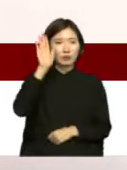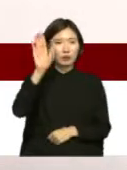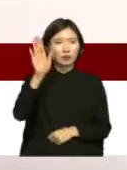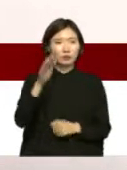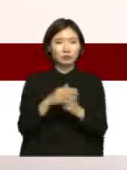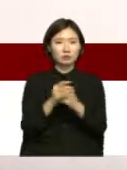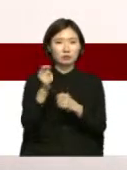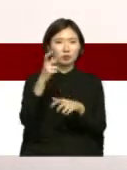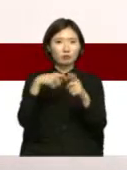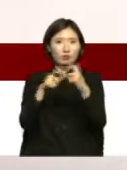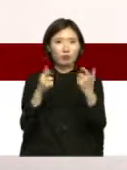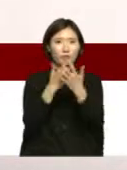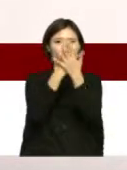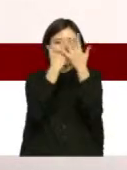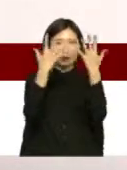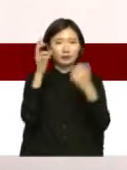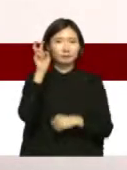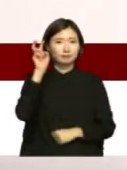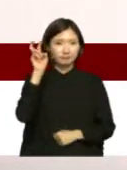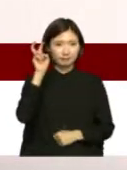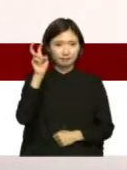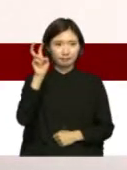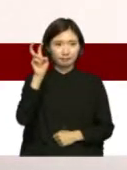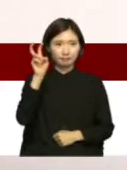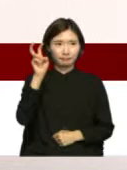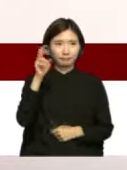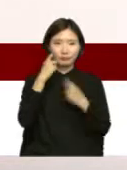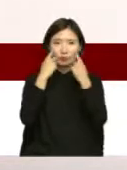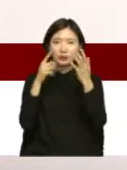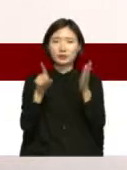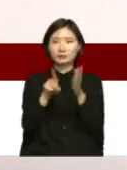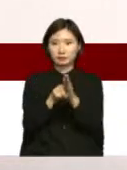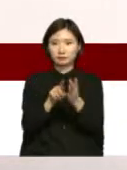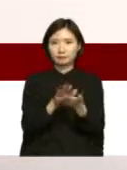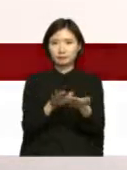미래는 조금 더 환해지지 않을까 이렇게